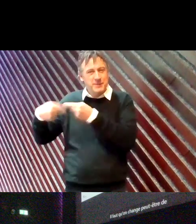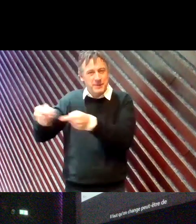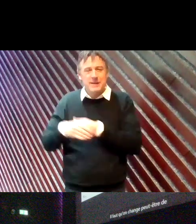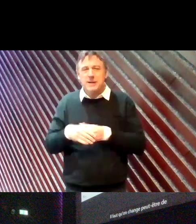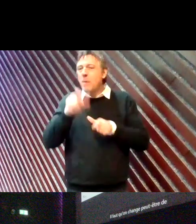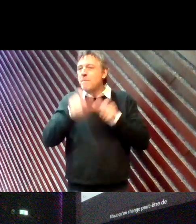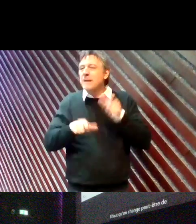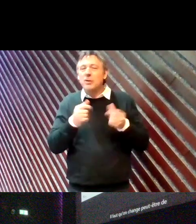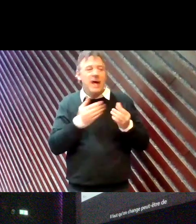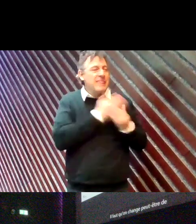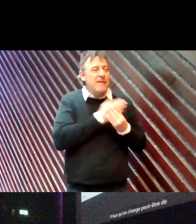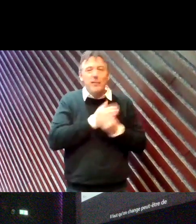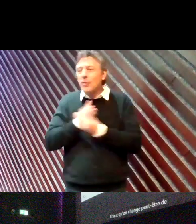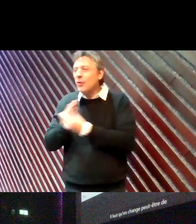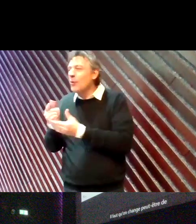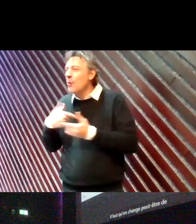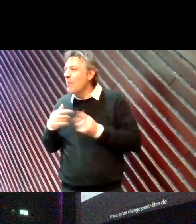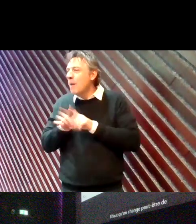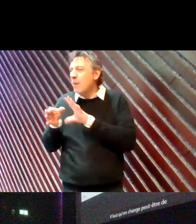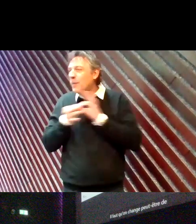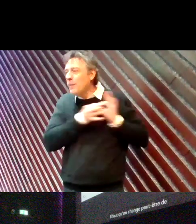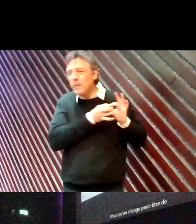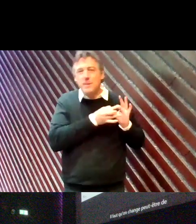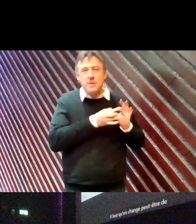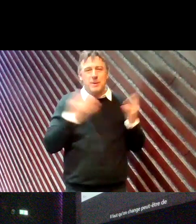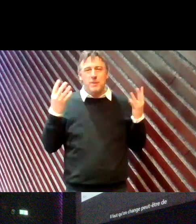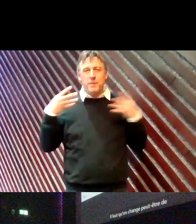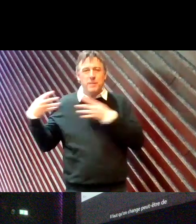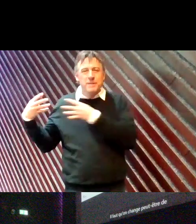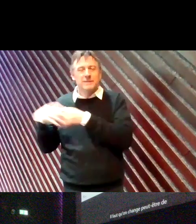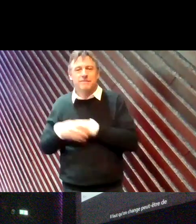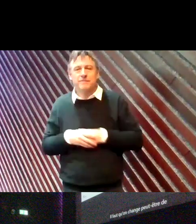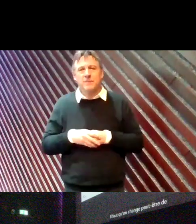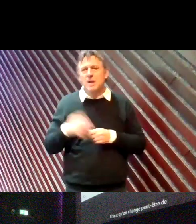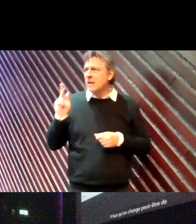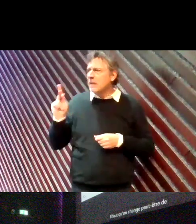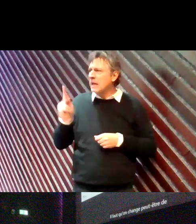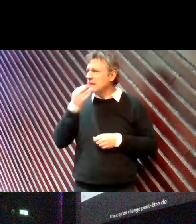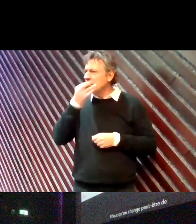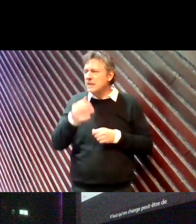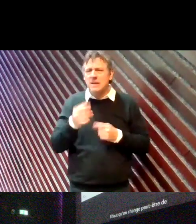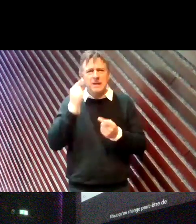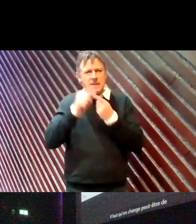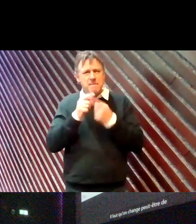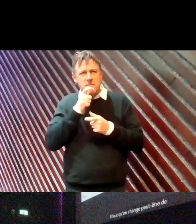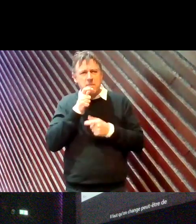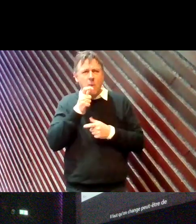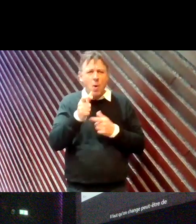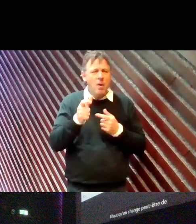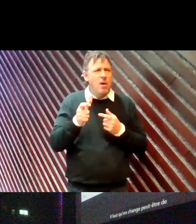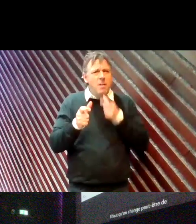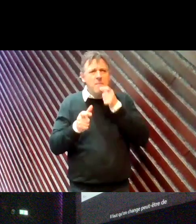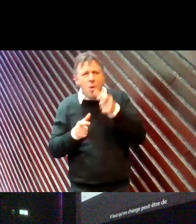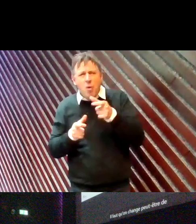intervenants suivants. Je dirais même peut-être un peu plus loin, quand Karine tu parles du jargon autour de cette